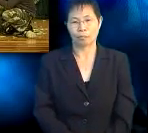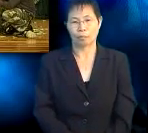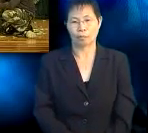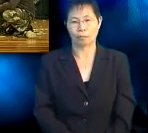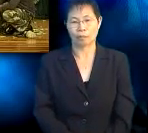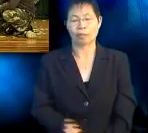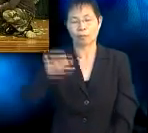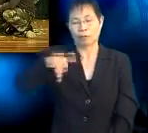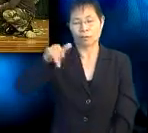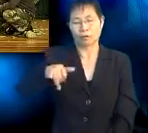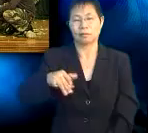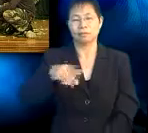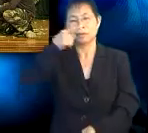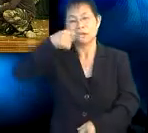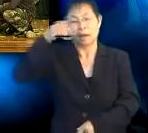Yalah, betul kata Abang Mat.